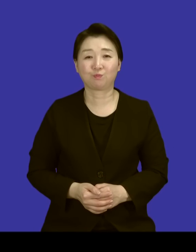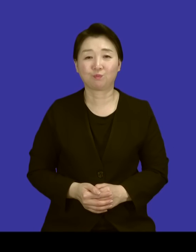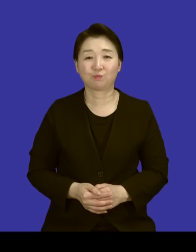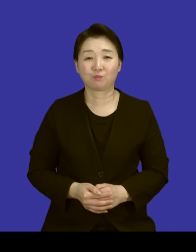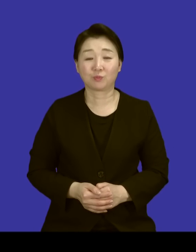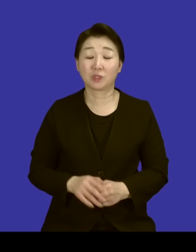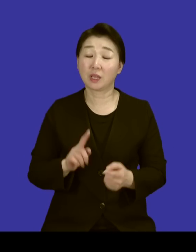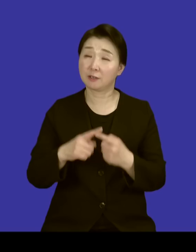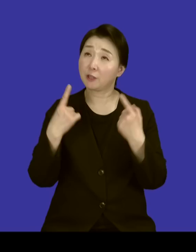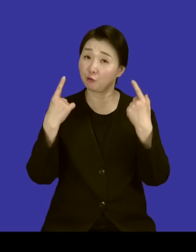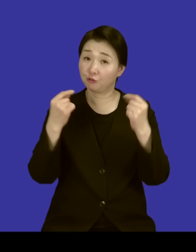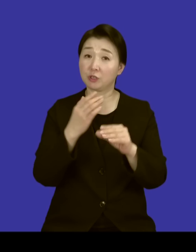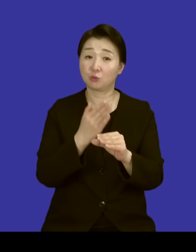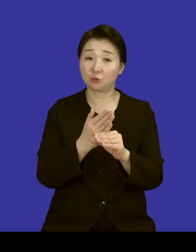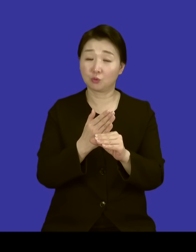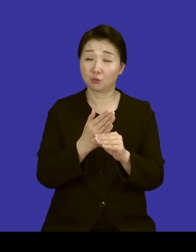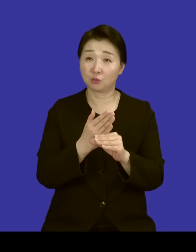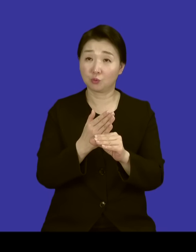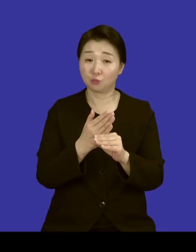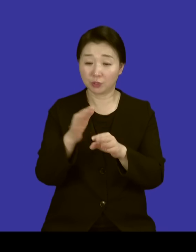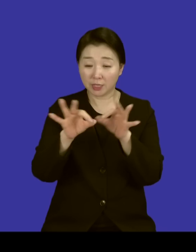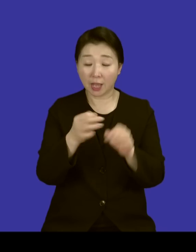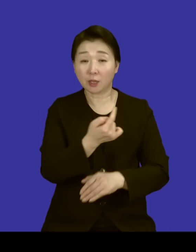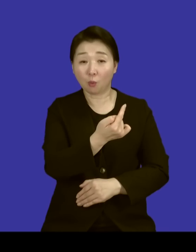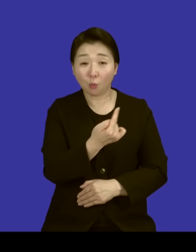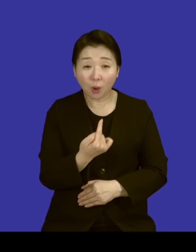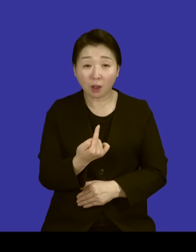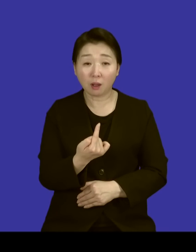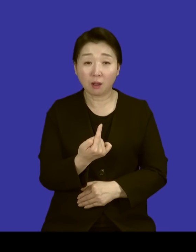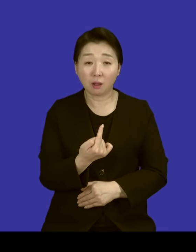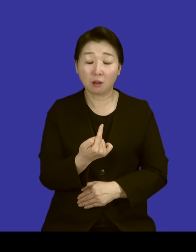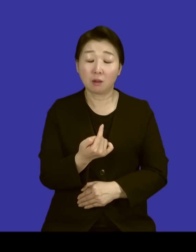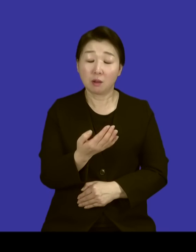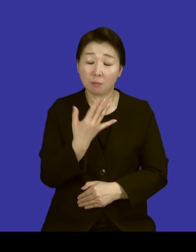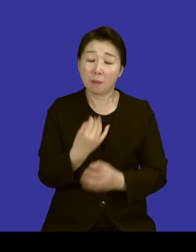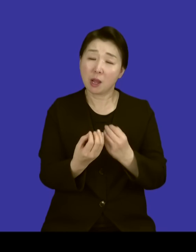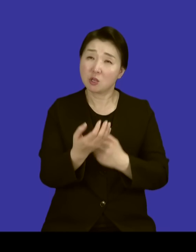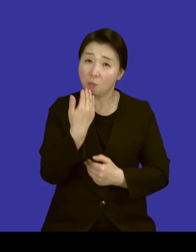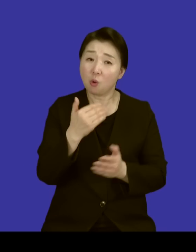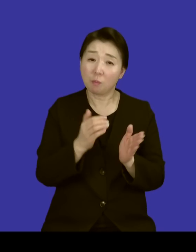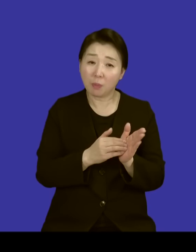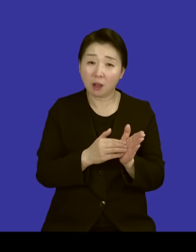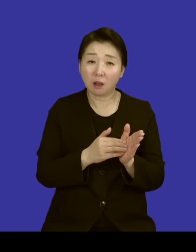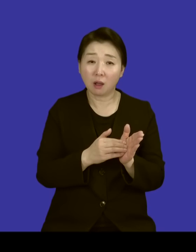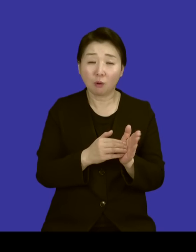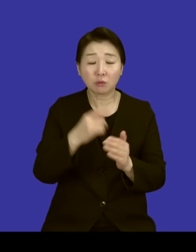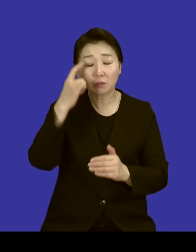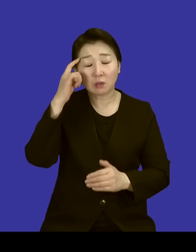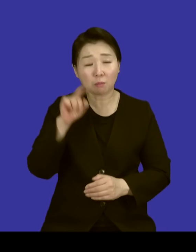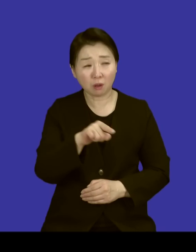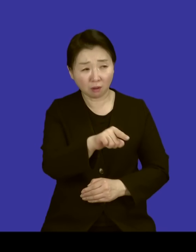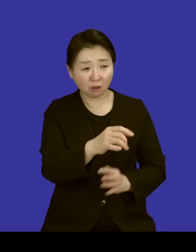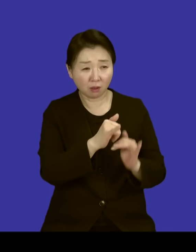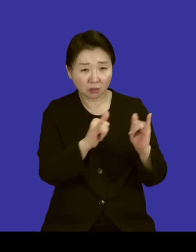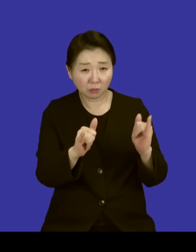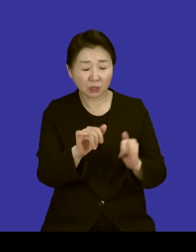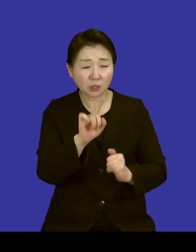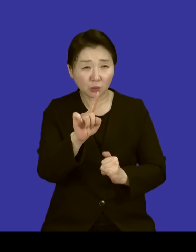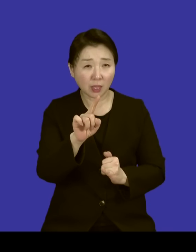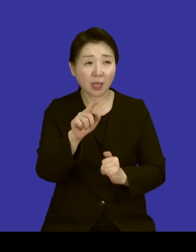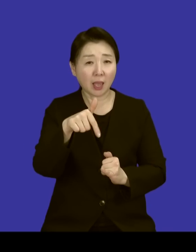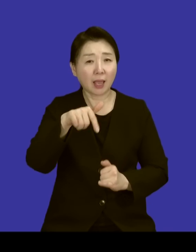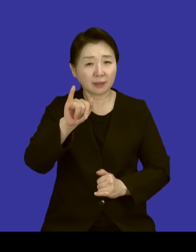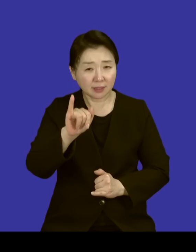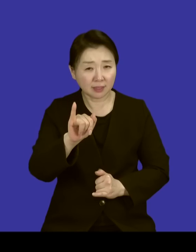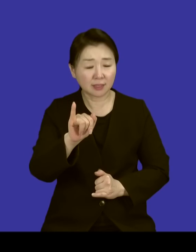그냥 유지하고 있는데 지금도 저희 집에 와서 밥을 굉장히 많이 먹고 그래서 우리는 그런 생각해요. 아, 저분은 저게 한 끼일 거다.